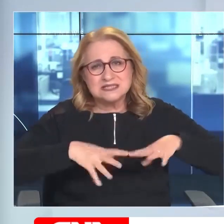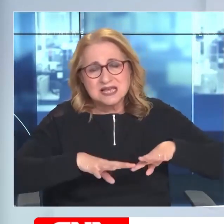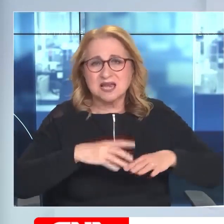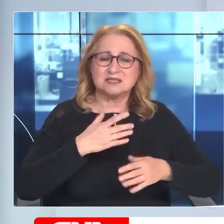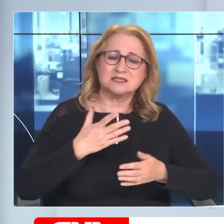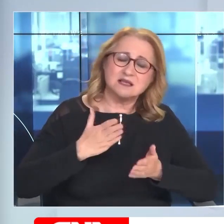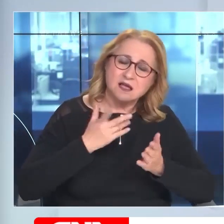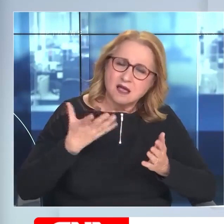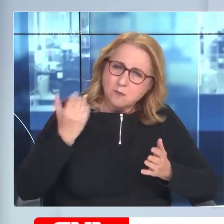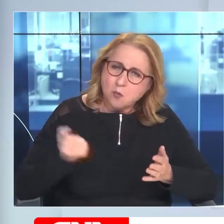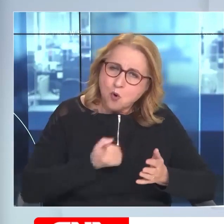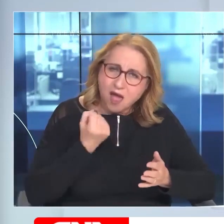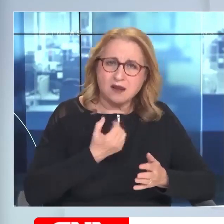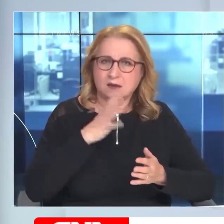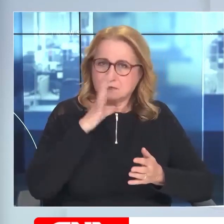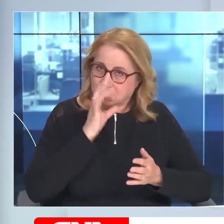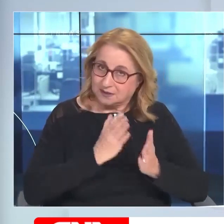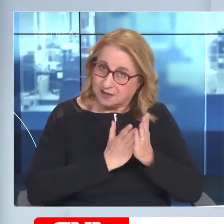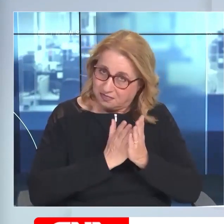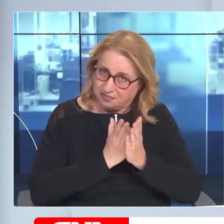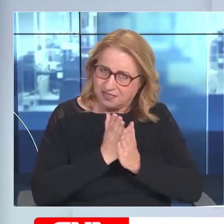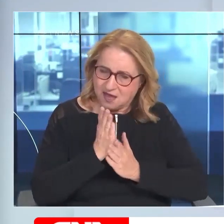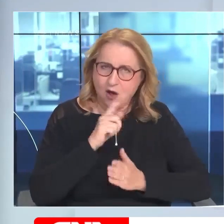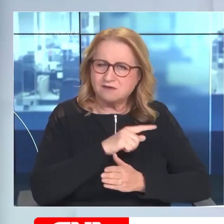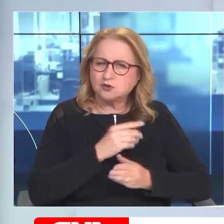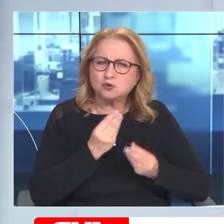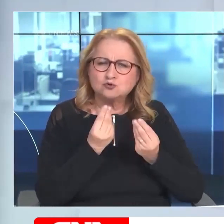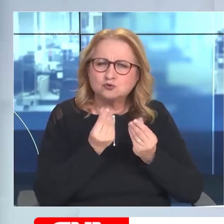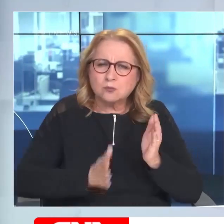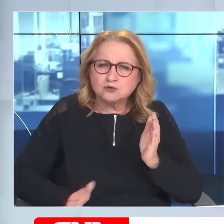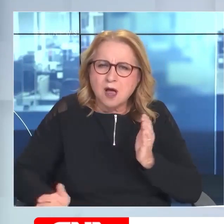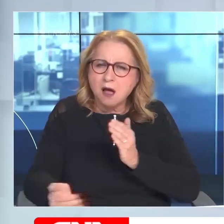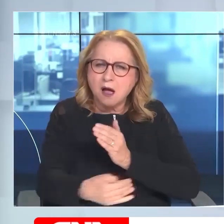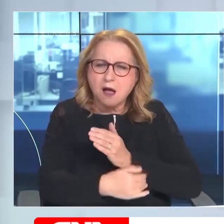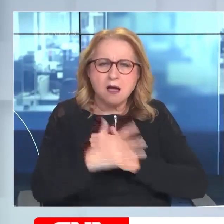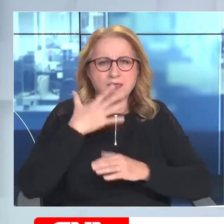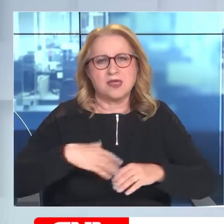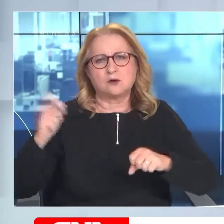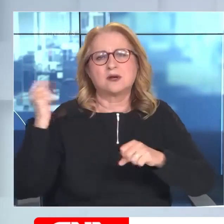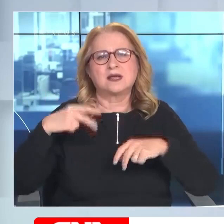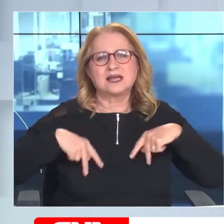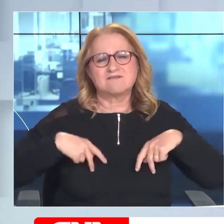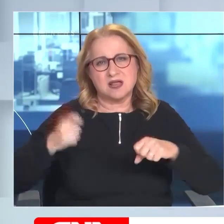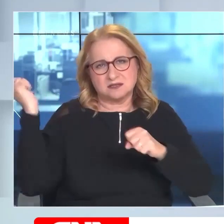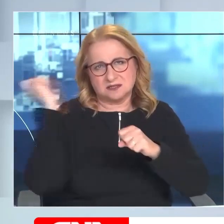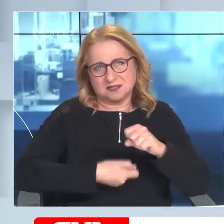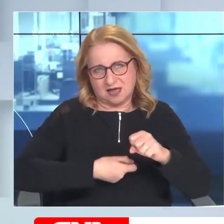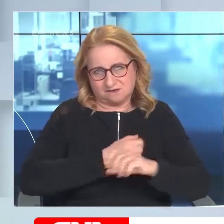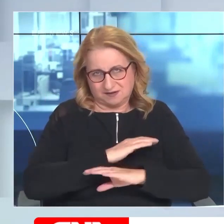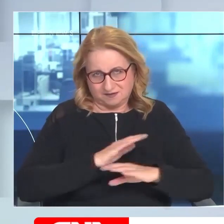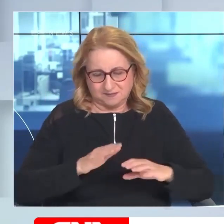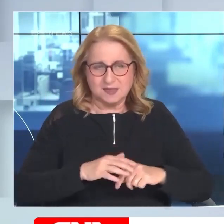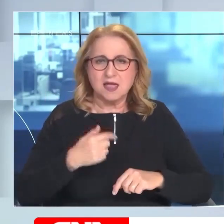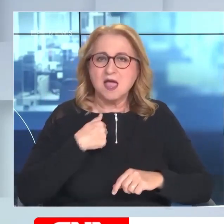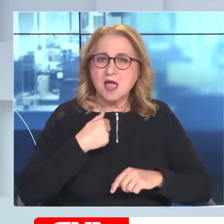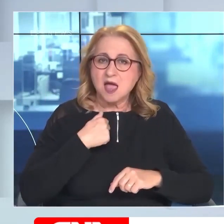της κυβέρνησης. Προσωπικά μίλησα με ειλικρίνεια, από καρδιάς, ελπίζω να